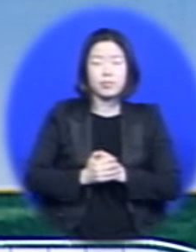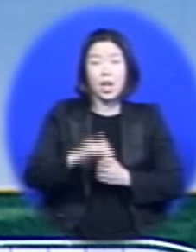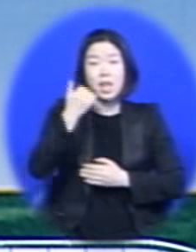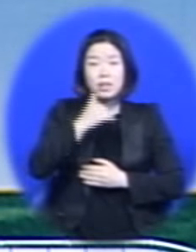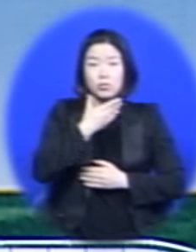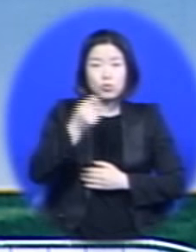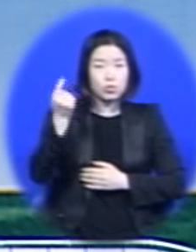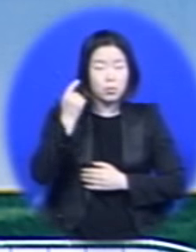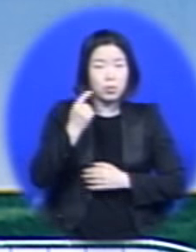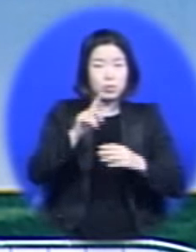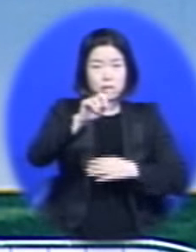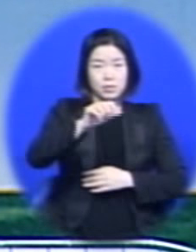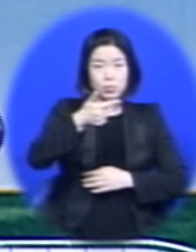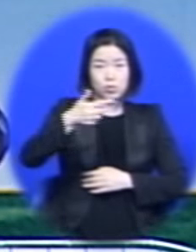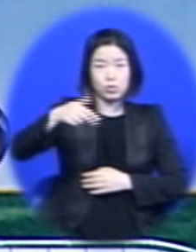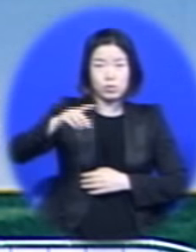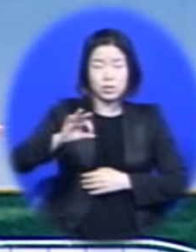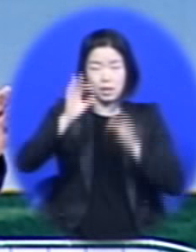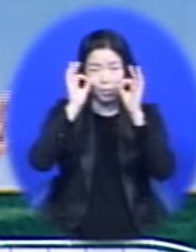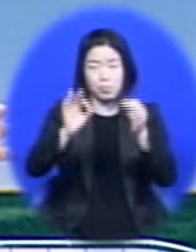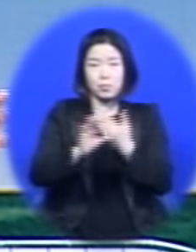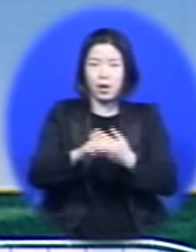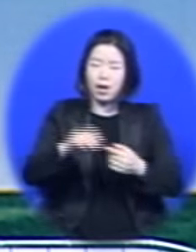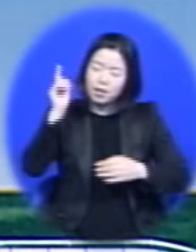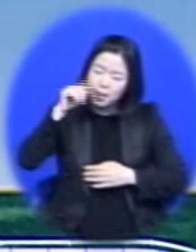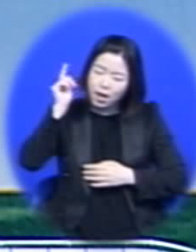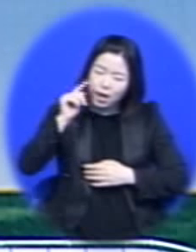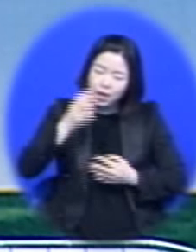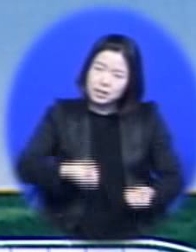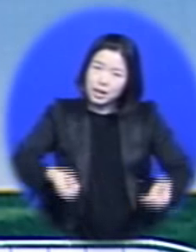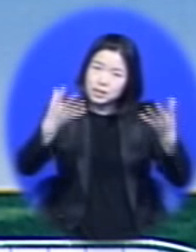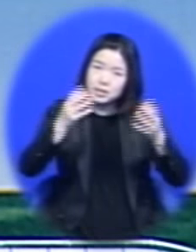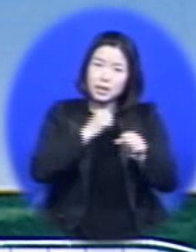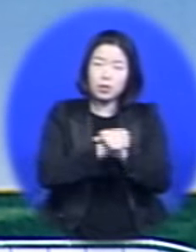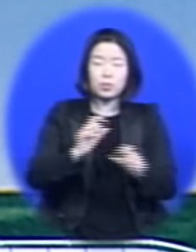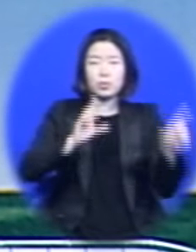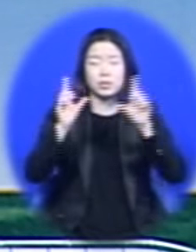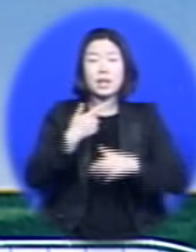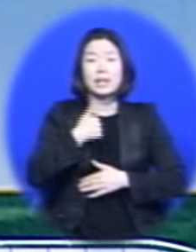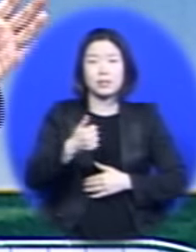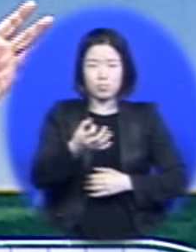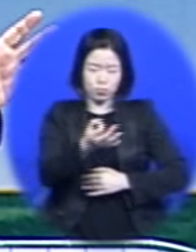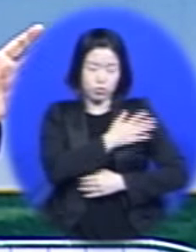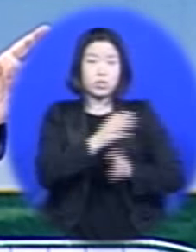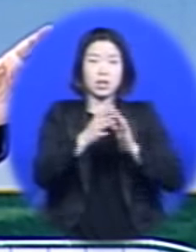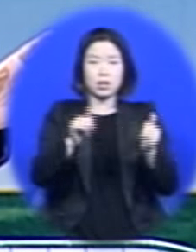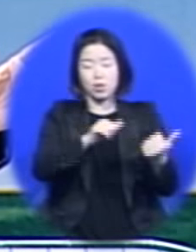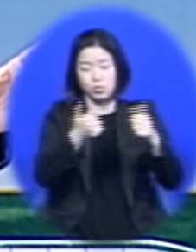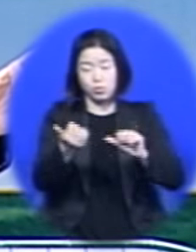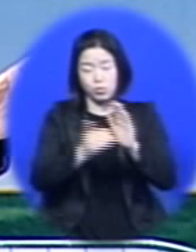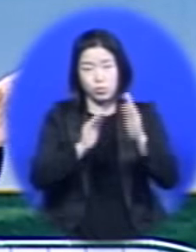누가복음 16장에 보면 날마다 잔치하고 살았던 부자가 죽고 난 다음에 가보니까